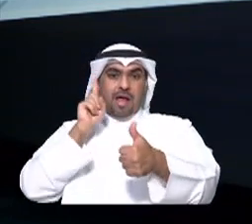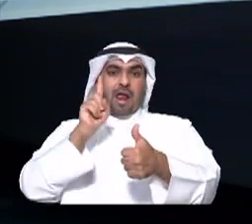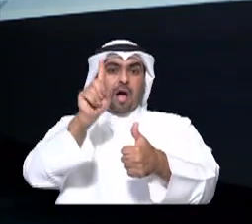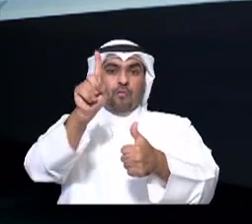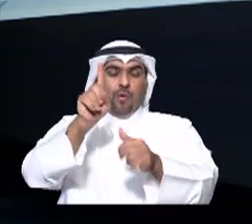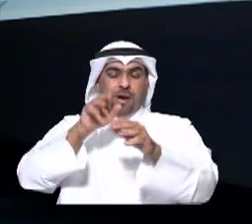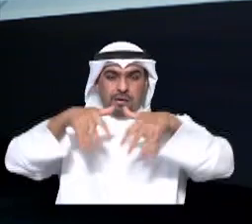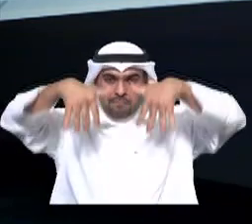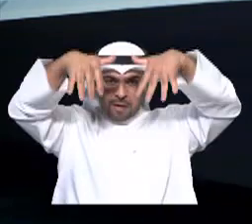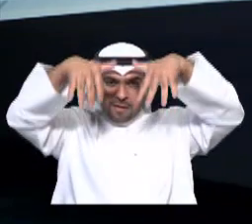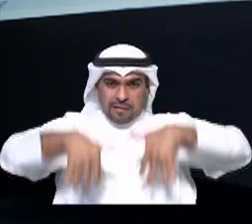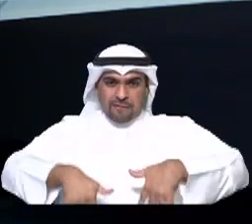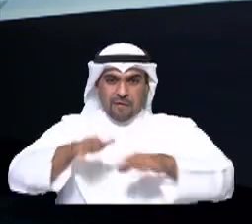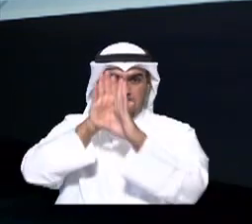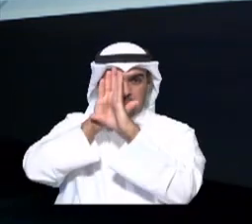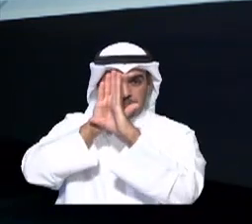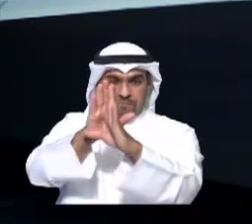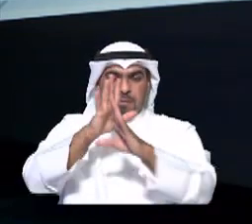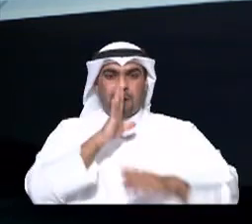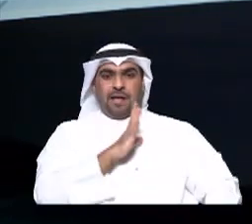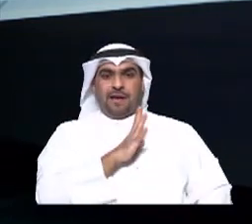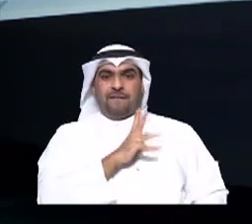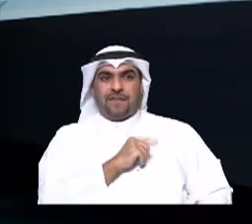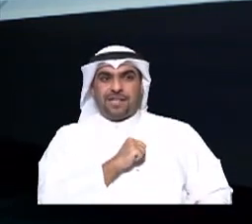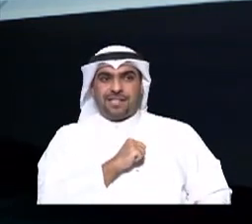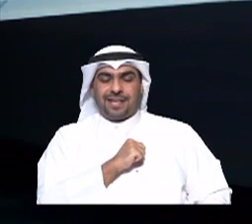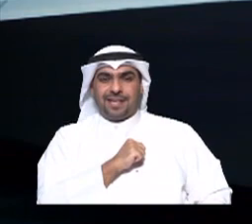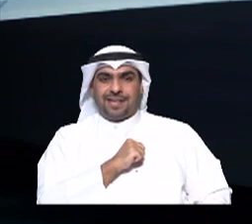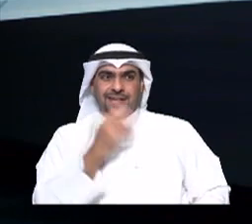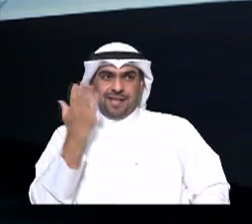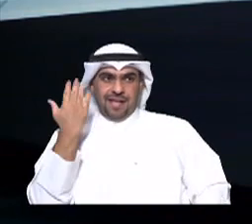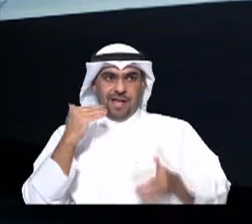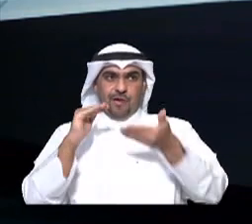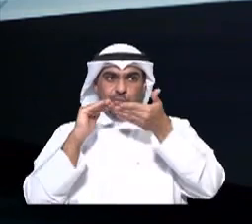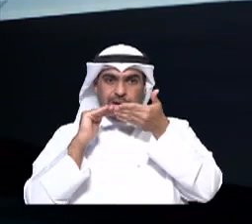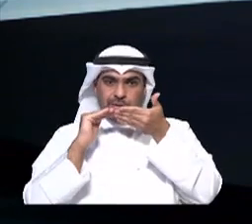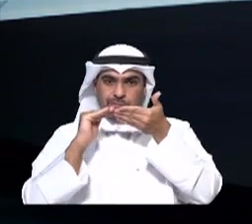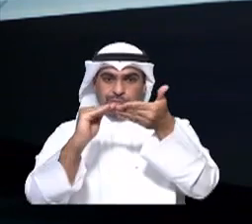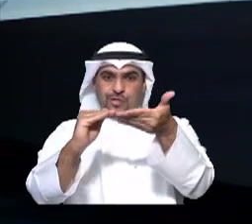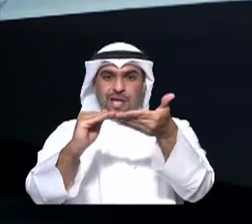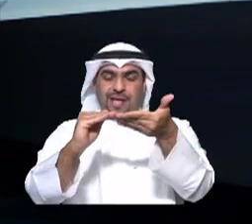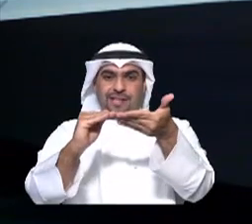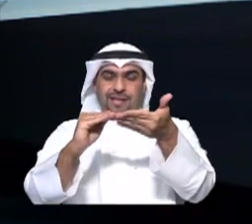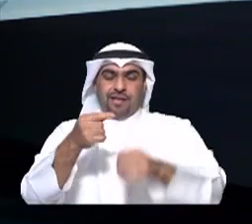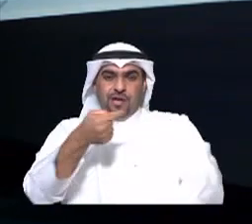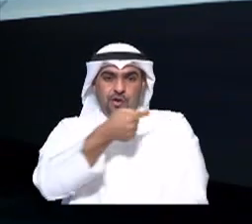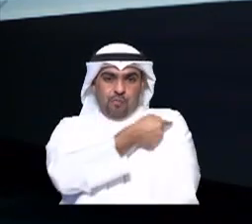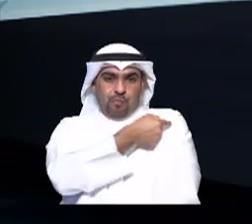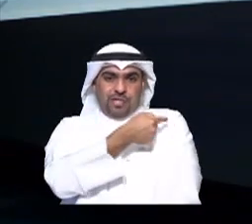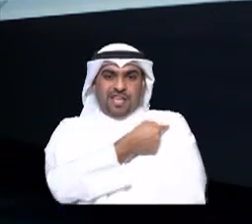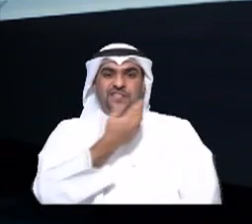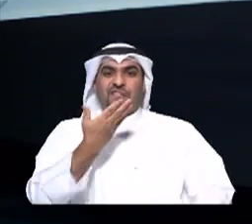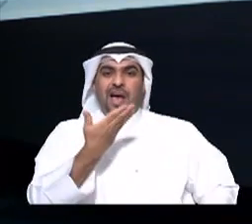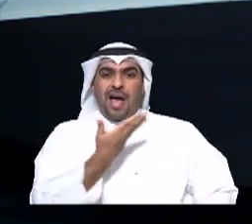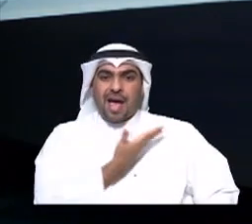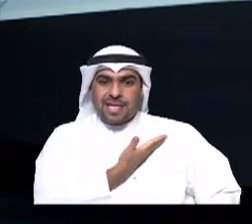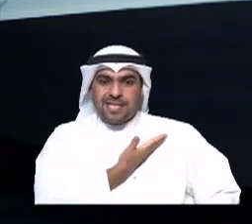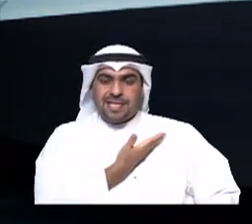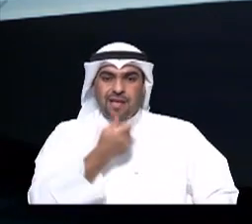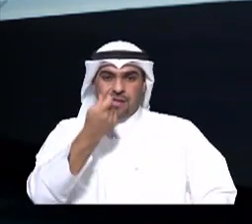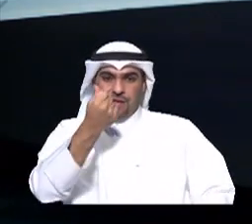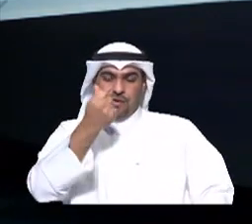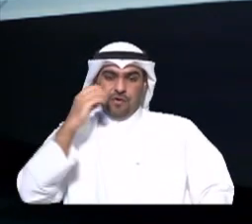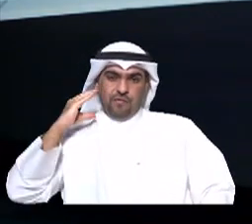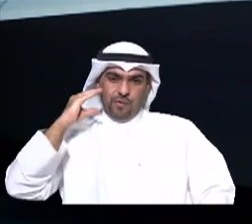مضيئة سجلتها دولة الكويت تقديمها مساعدات طبية عاجلة إلى مستشفيات قطاع غزة التي